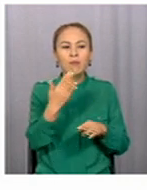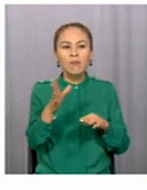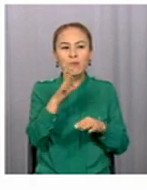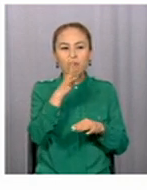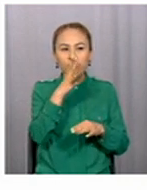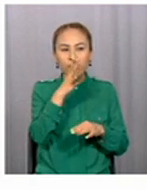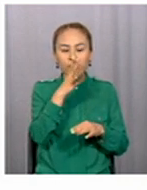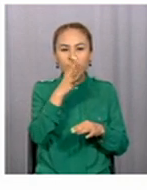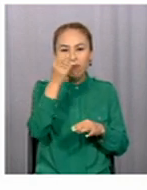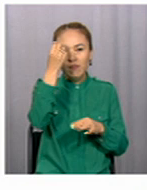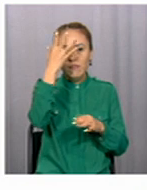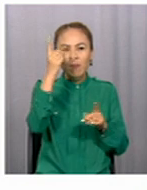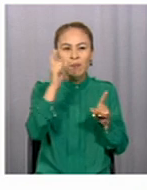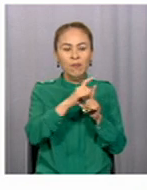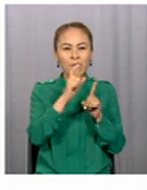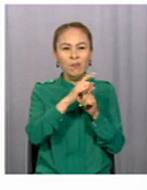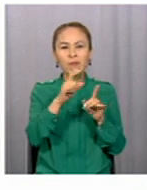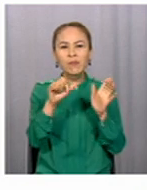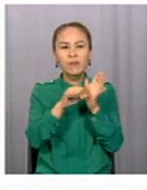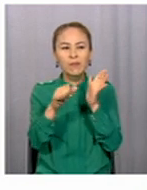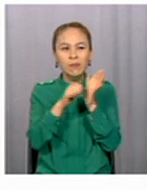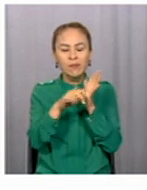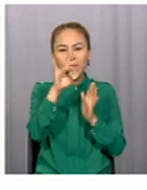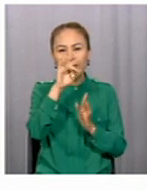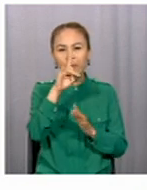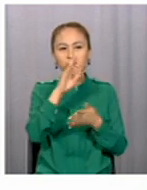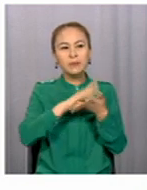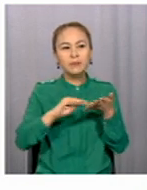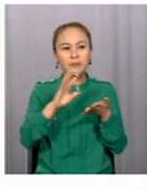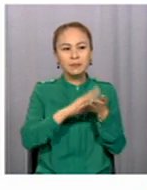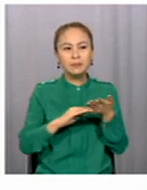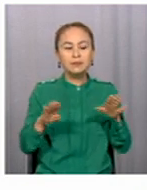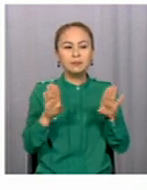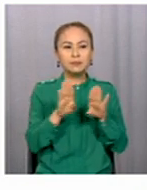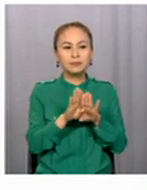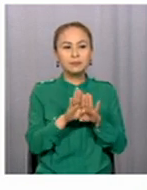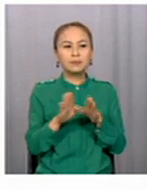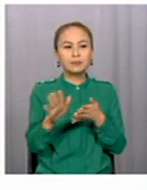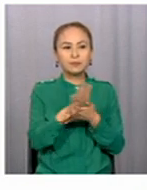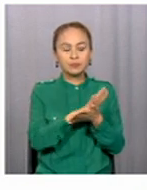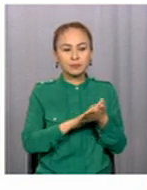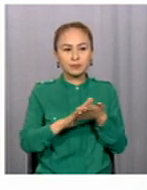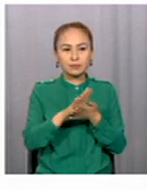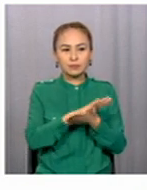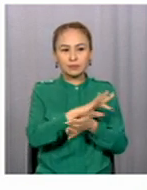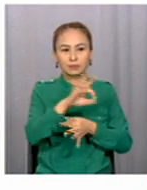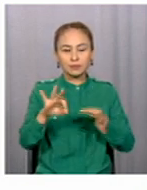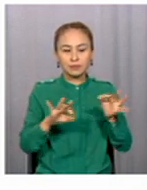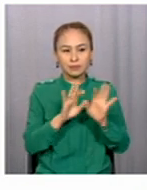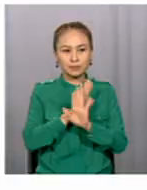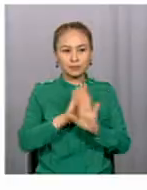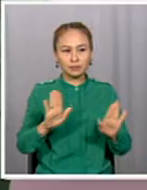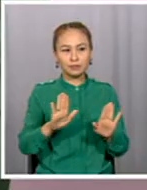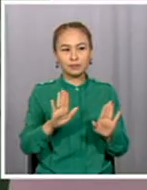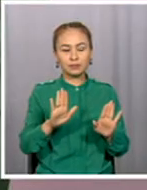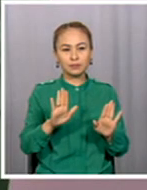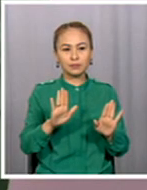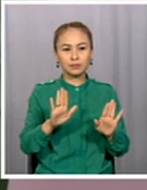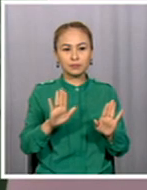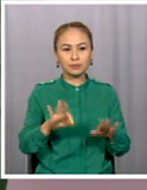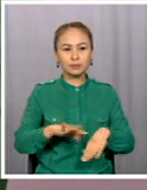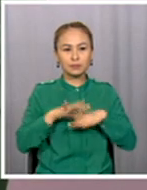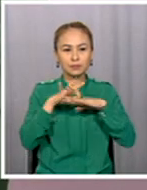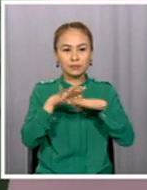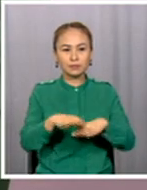уақытта ақылды сөзді 60 рет қайталап айтқанның еш артықтығы жоқ деп,